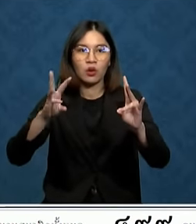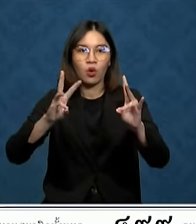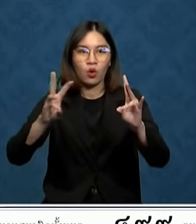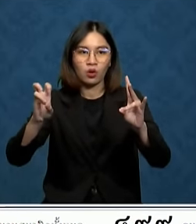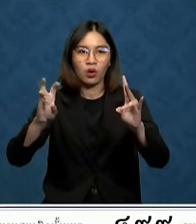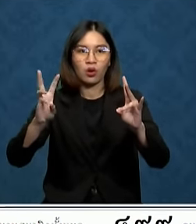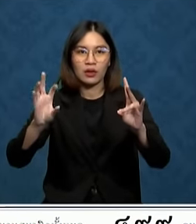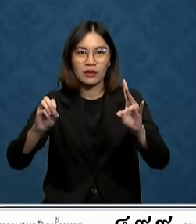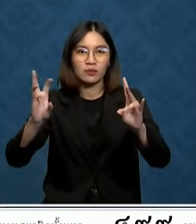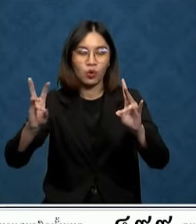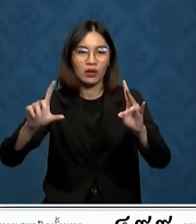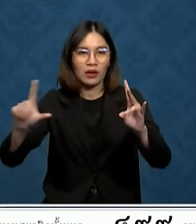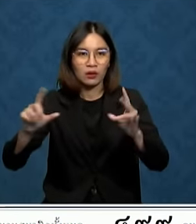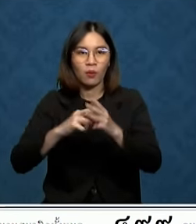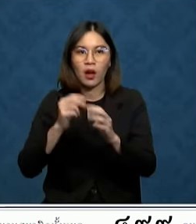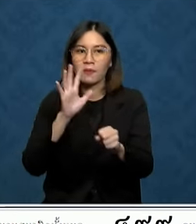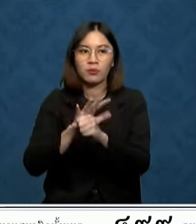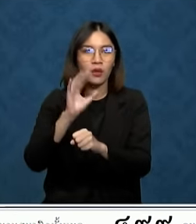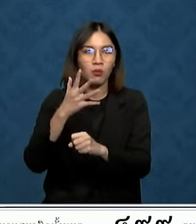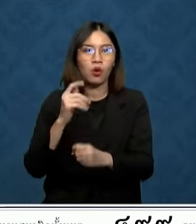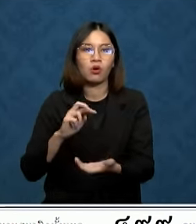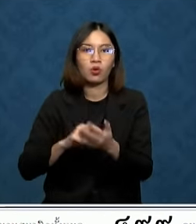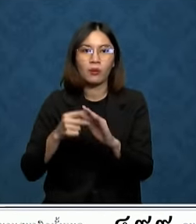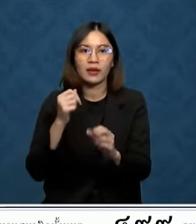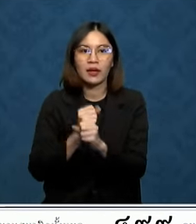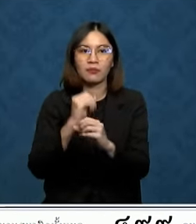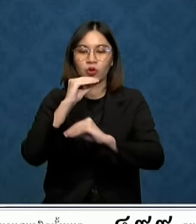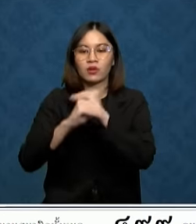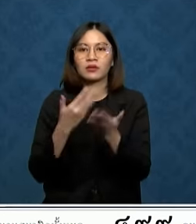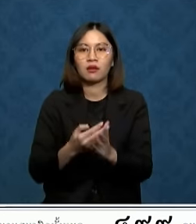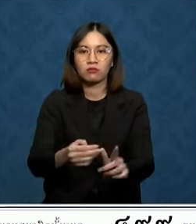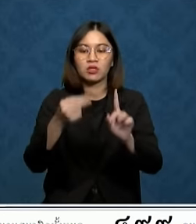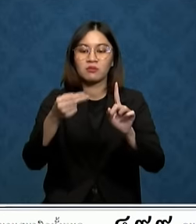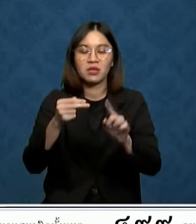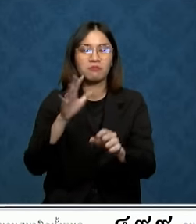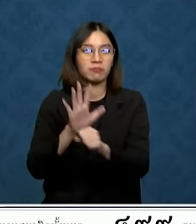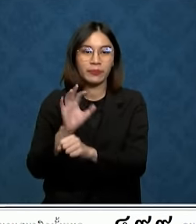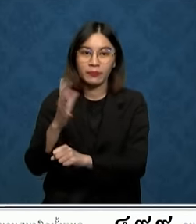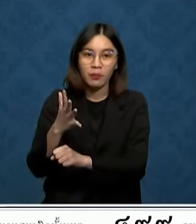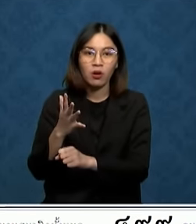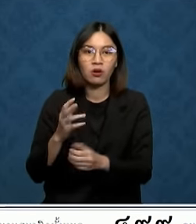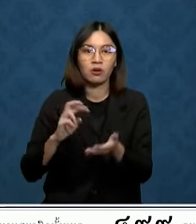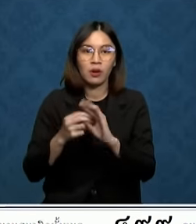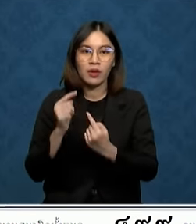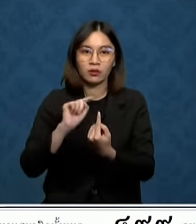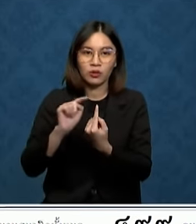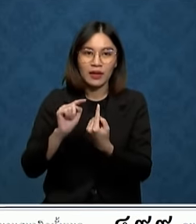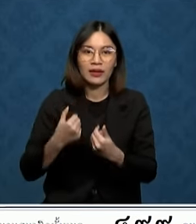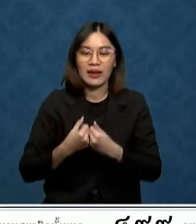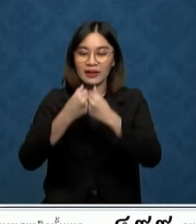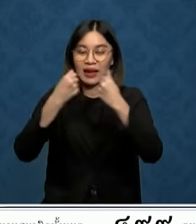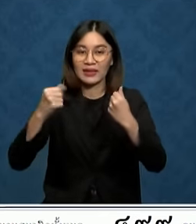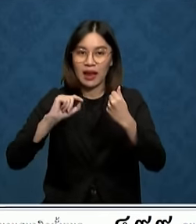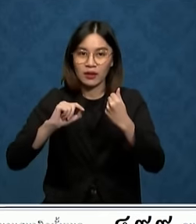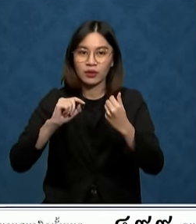ซึ่งนั่นแน่นอนว่าไม่เพียงพอที่จะทำให้ท่านสามารถที่จะทำโครงการ Digital walletได้ก็เลยต้องมีการขยายพดาน